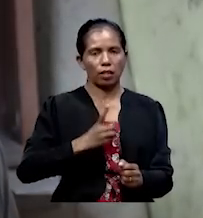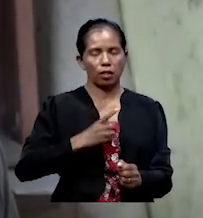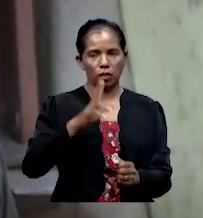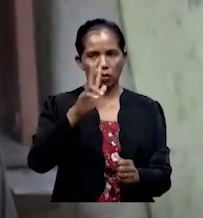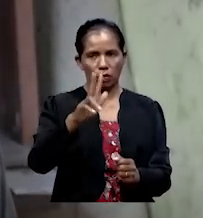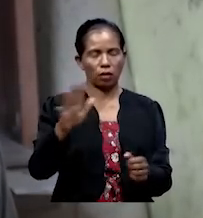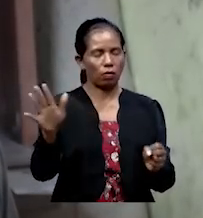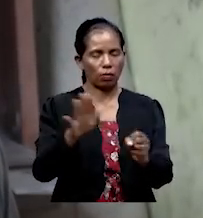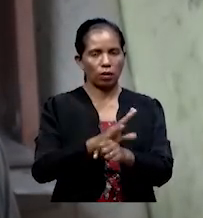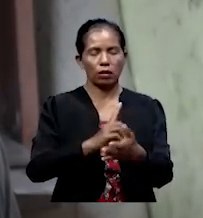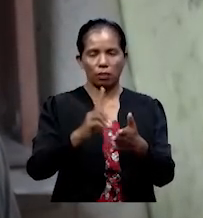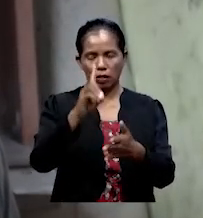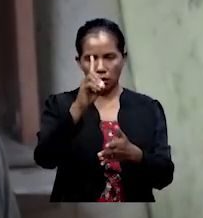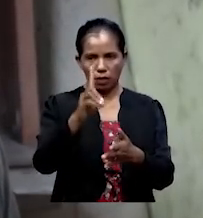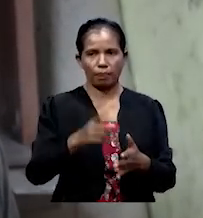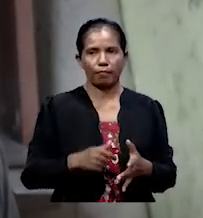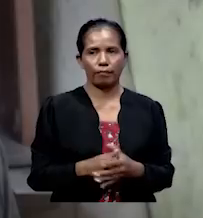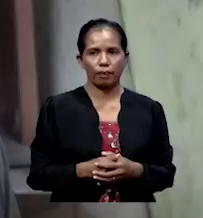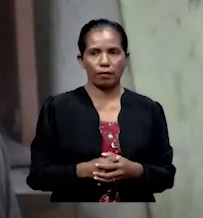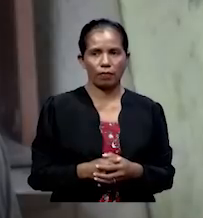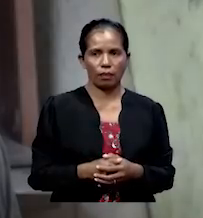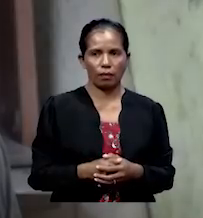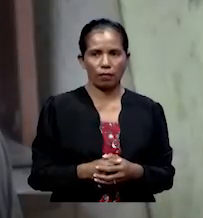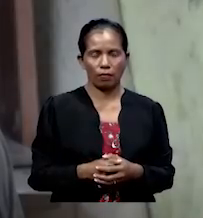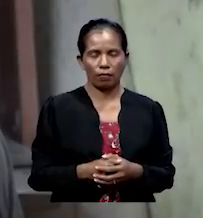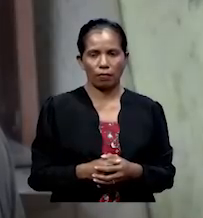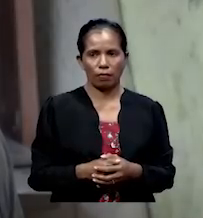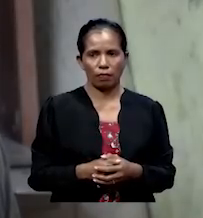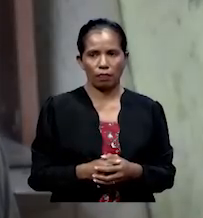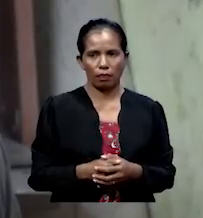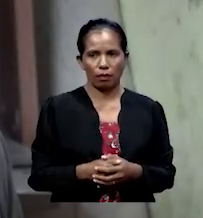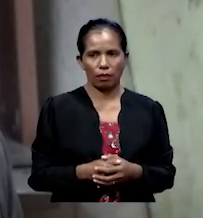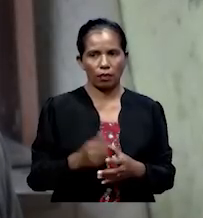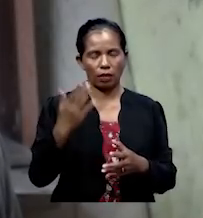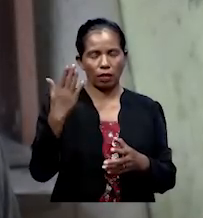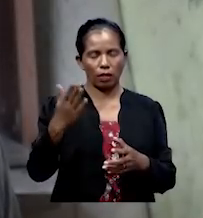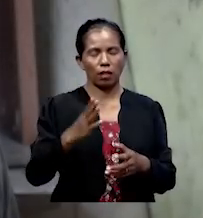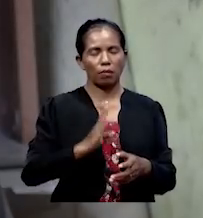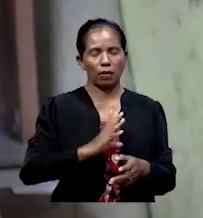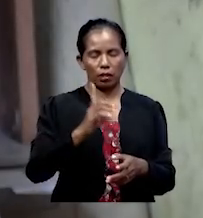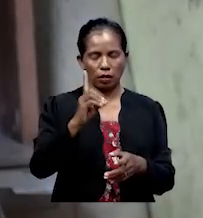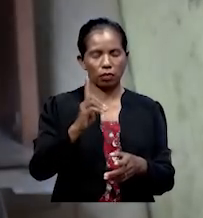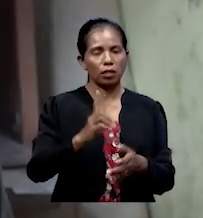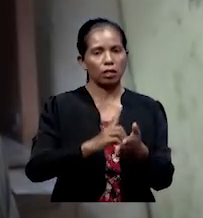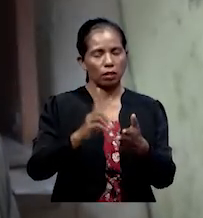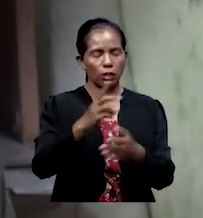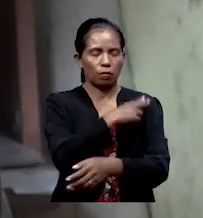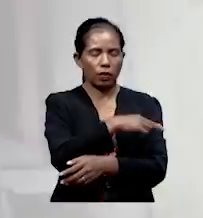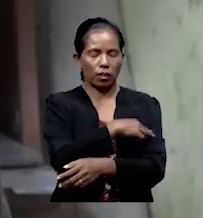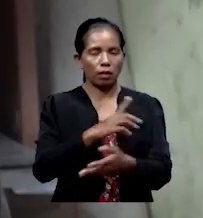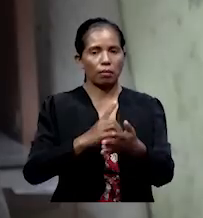komplet semana ida ida ho hau ya bidau semana ida ida honi ama ya tes tolu semana